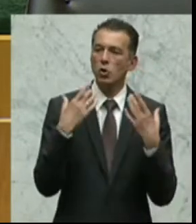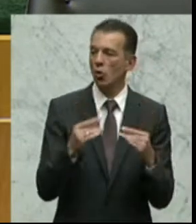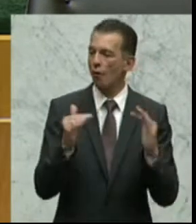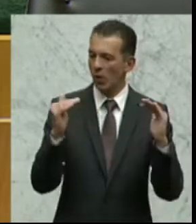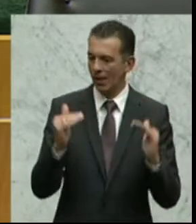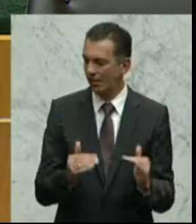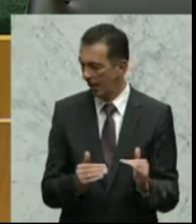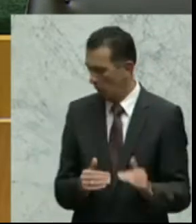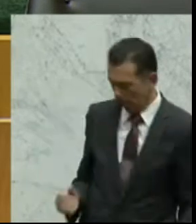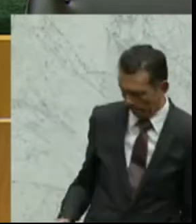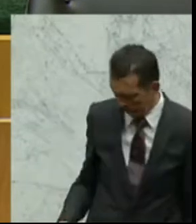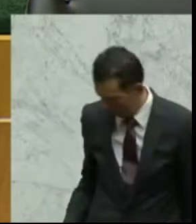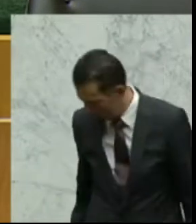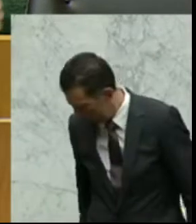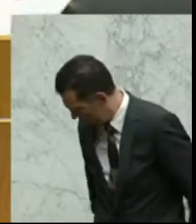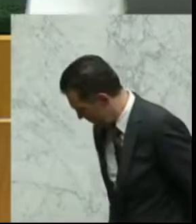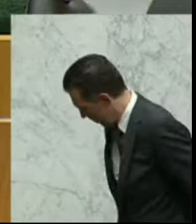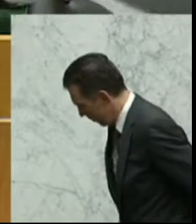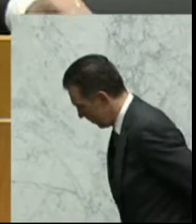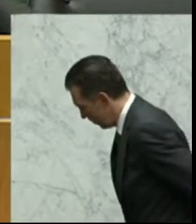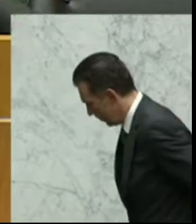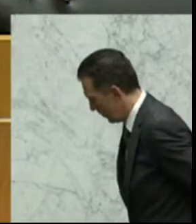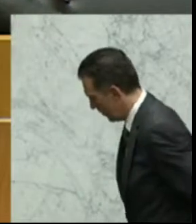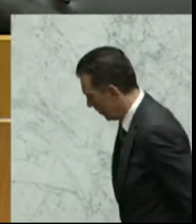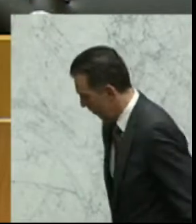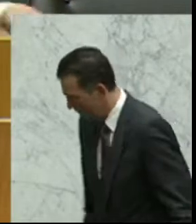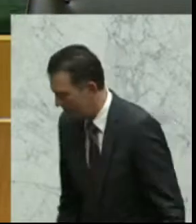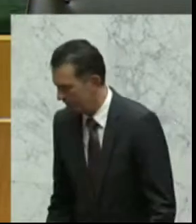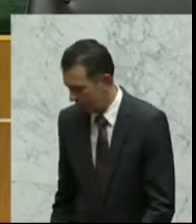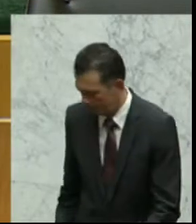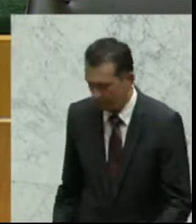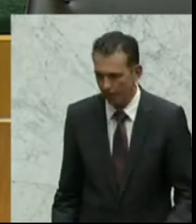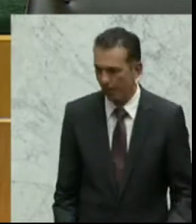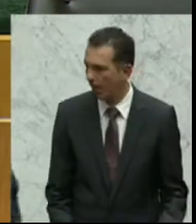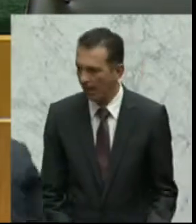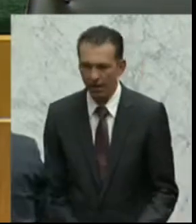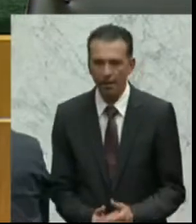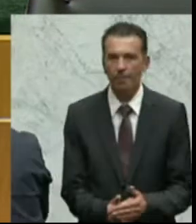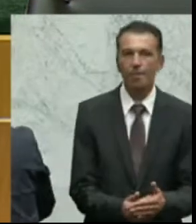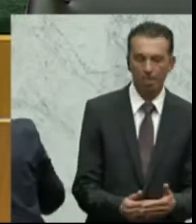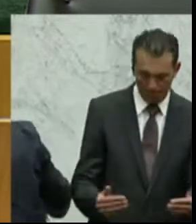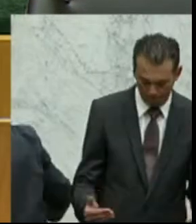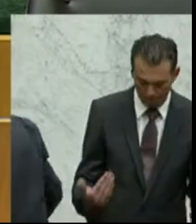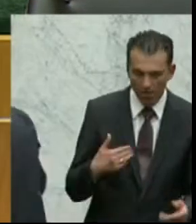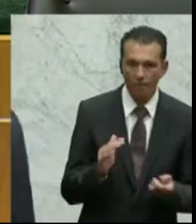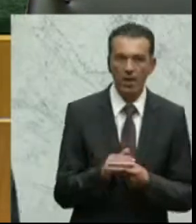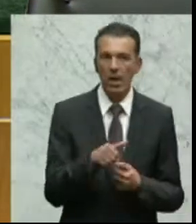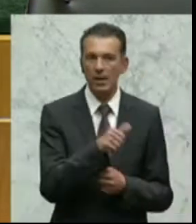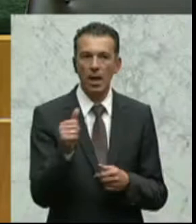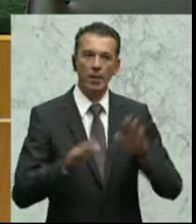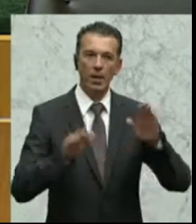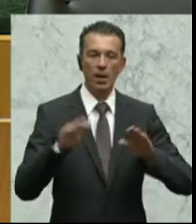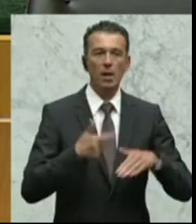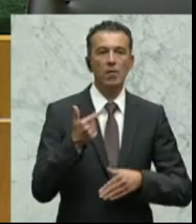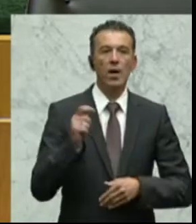Lohnsteuer zur Stärkung der Kaufkraft. Es ist namentliche Abstimmung verlangt worden. Da dieses Verlangen von 20